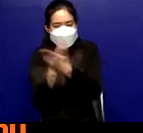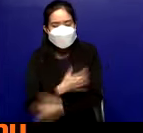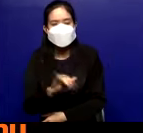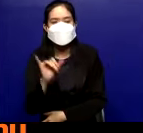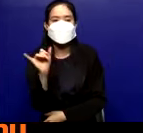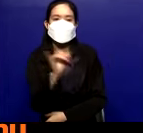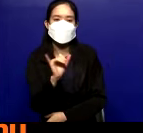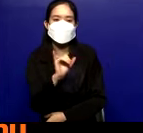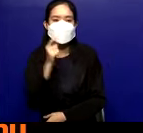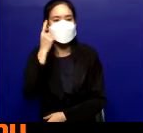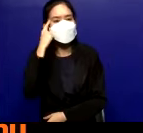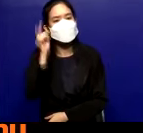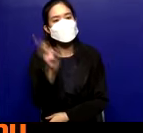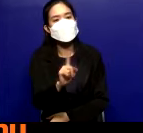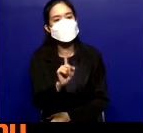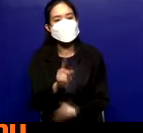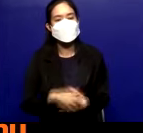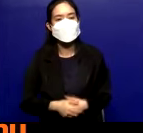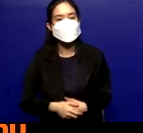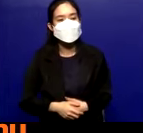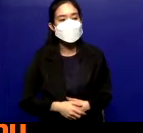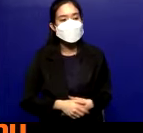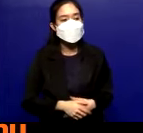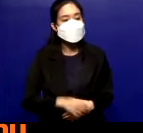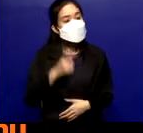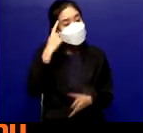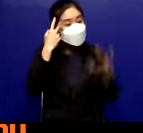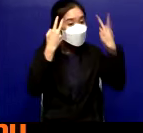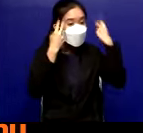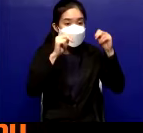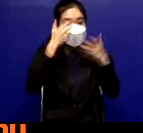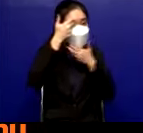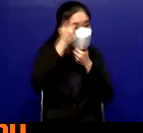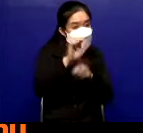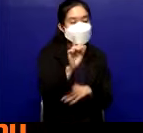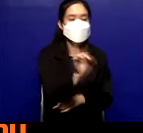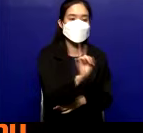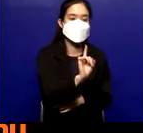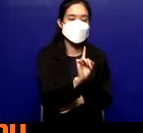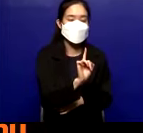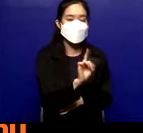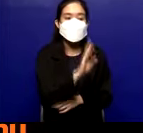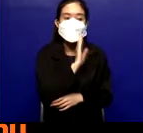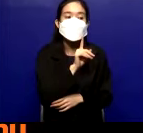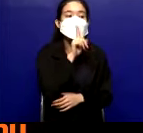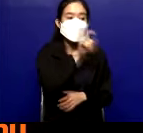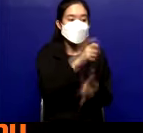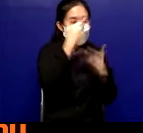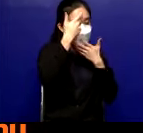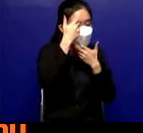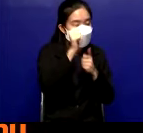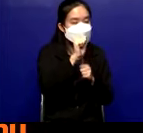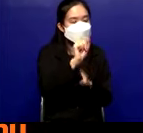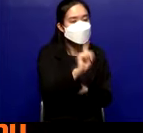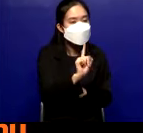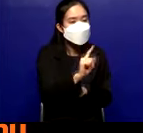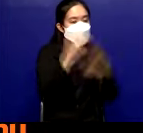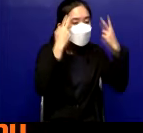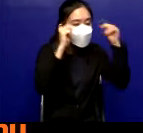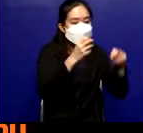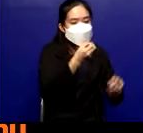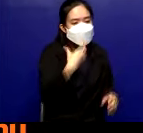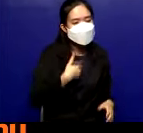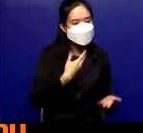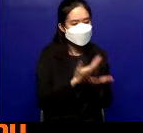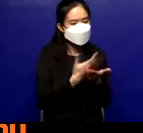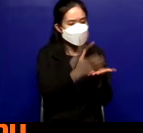แน่แล้วก็ไม่ต้องมาถามนะคะว่าถ้าถามจะเอาเงินมาจากไหนล่ะเพราะถ้าทำตามที่หาเสียงไว้ 1,000